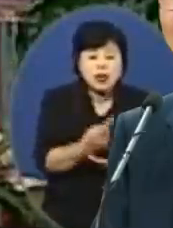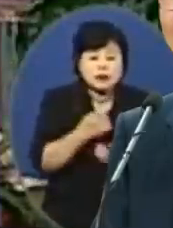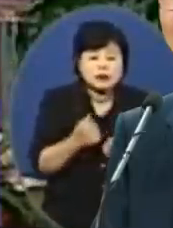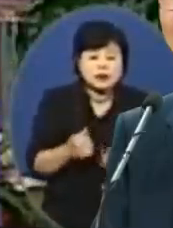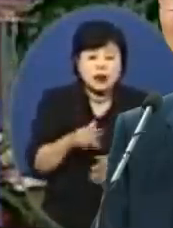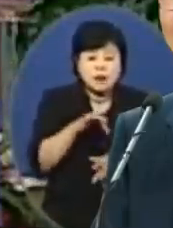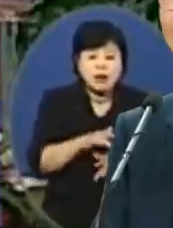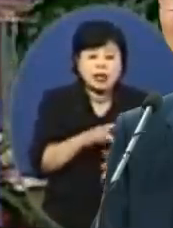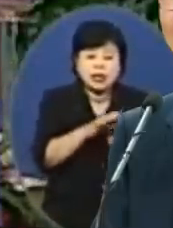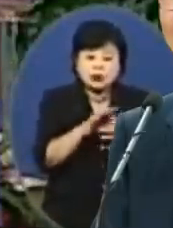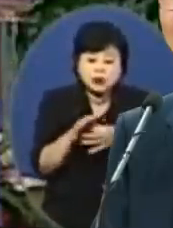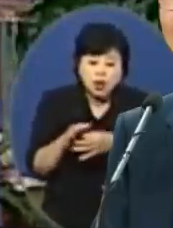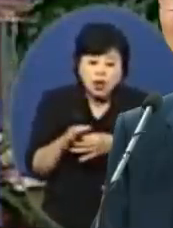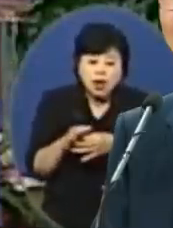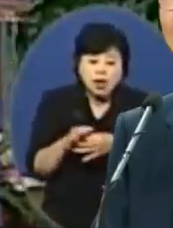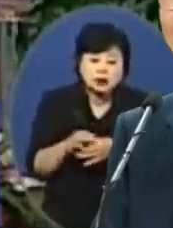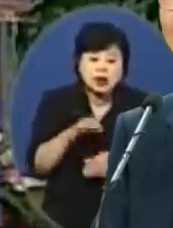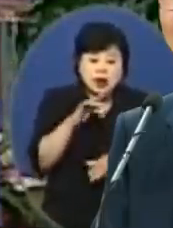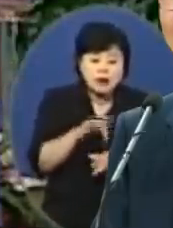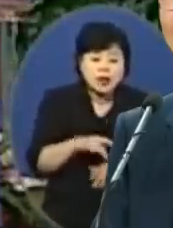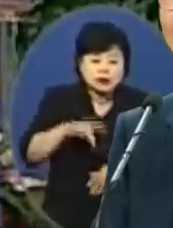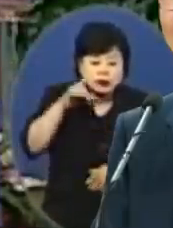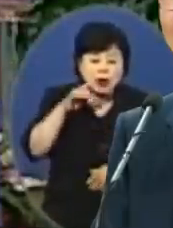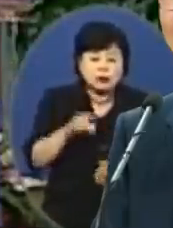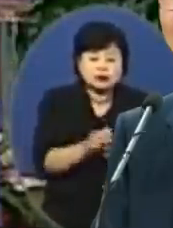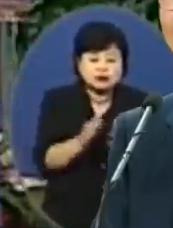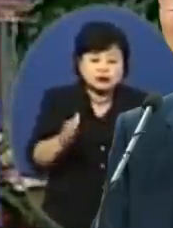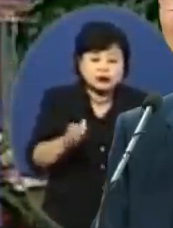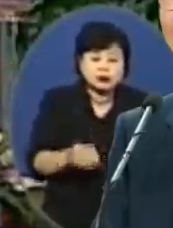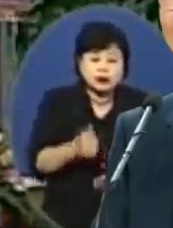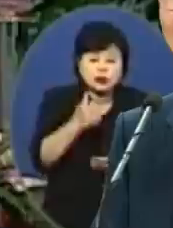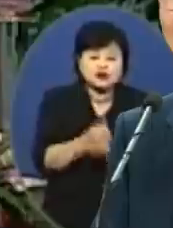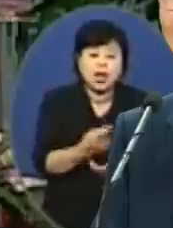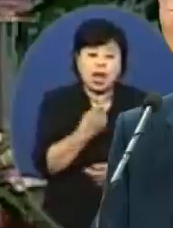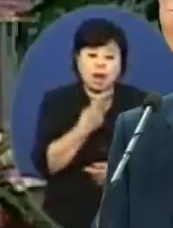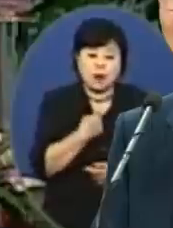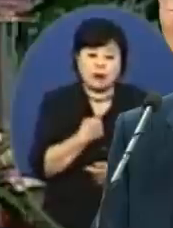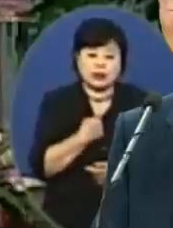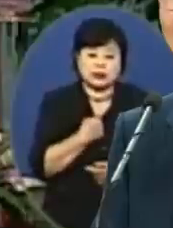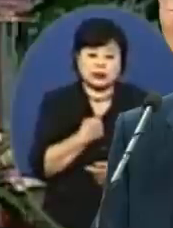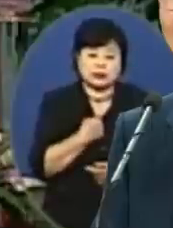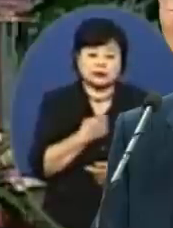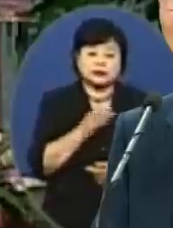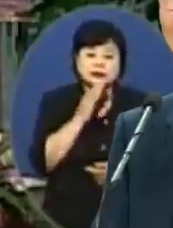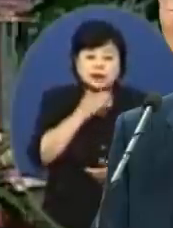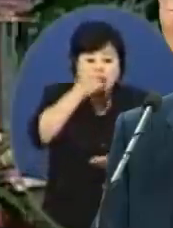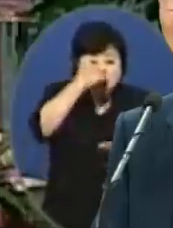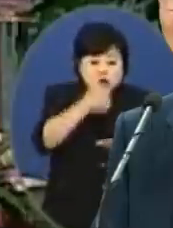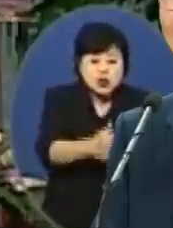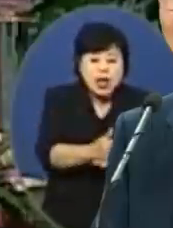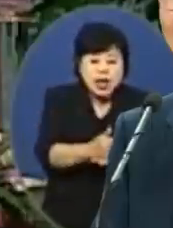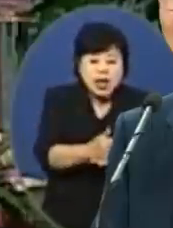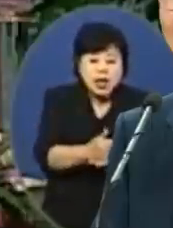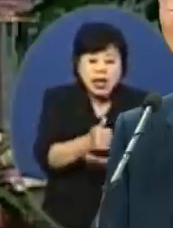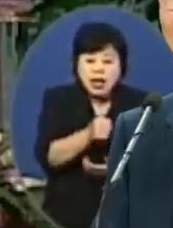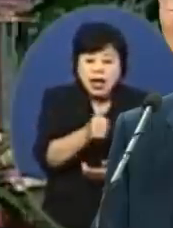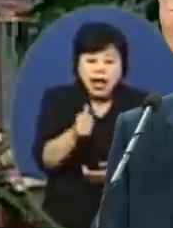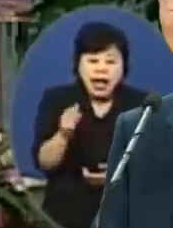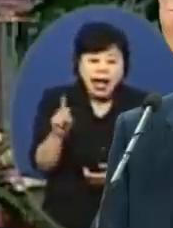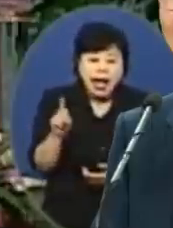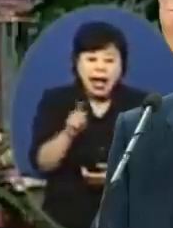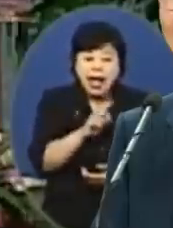자는 마귀에게 속하나니 마귀는 처음부터 범죄함이라. 죄란 뭡니까? 하말티아라는 것이 헬라어의